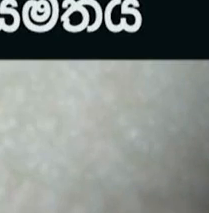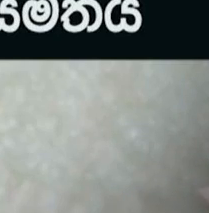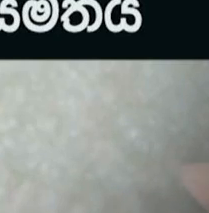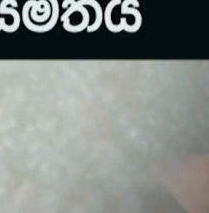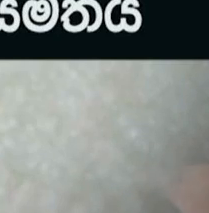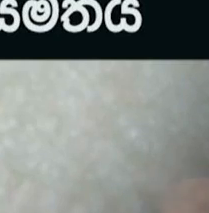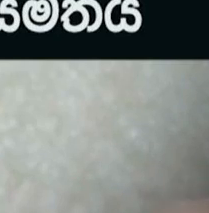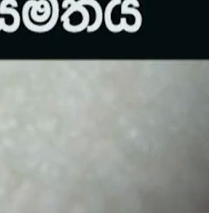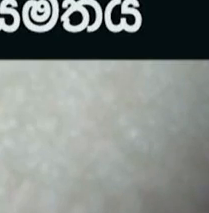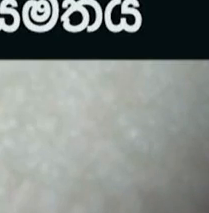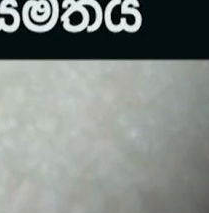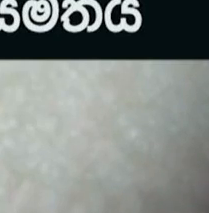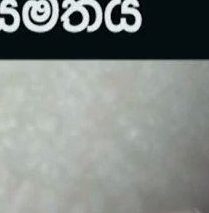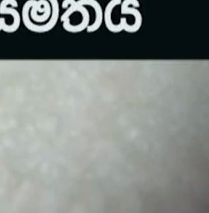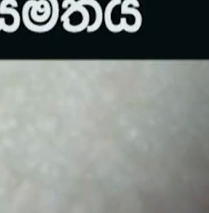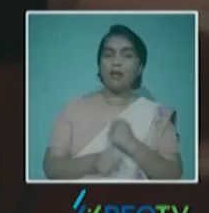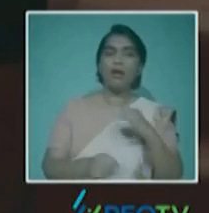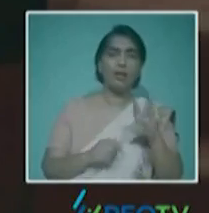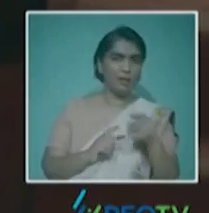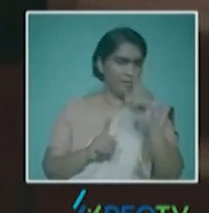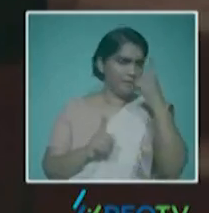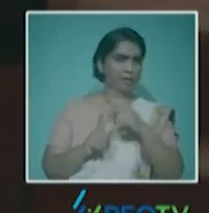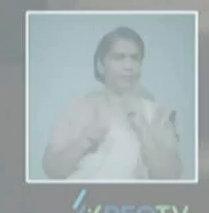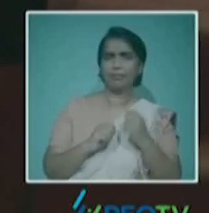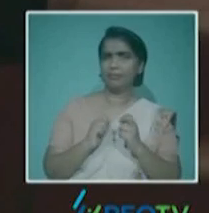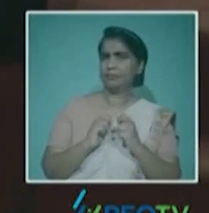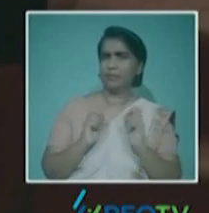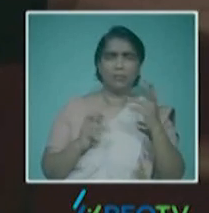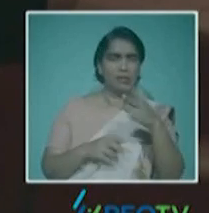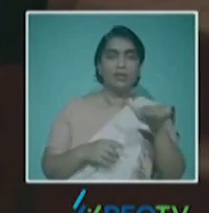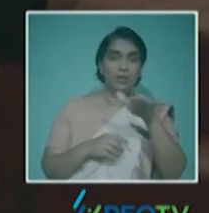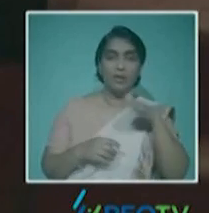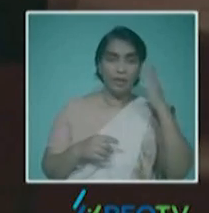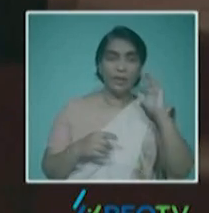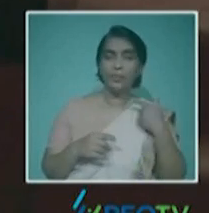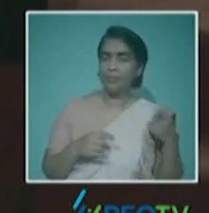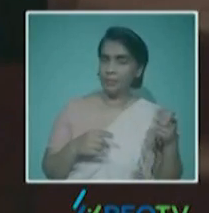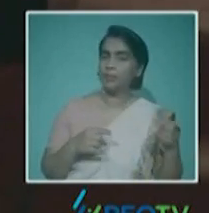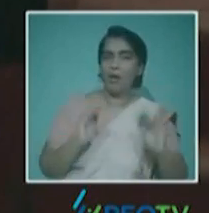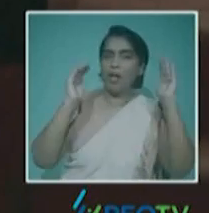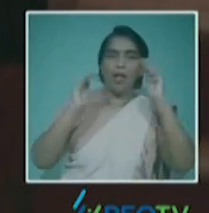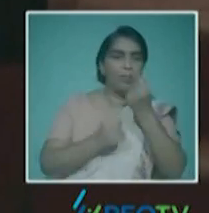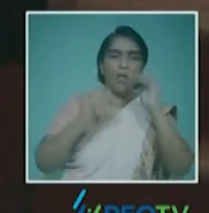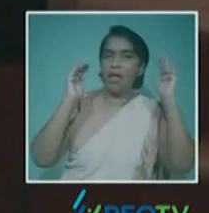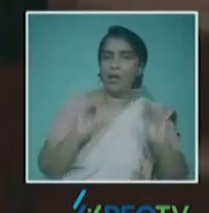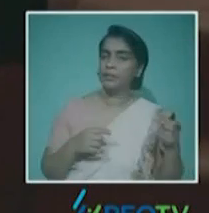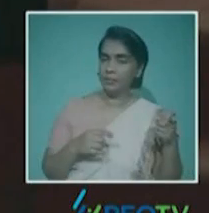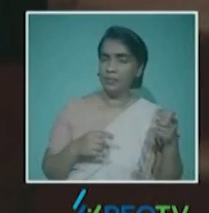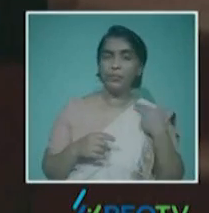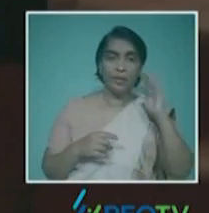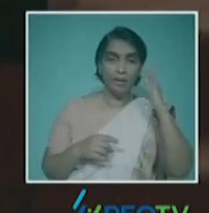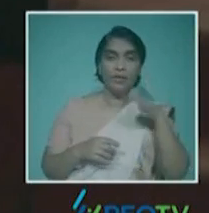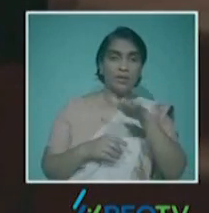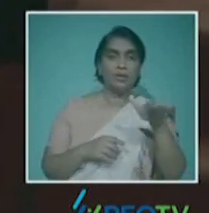මුදලට අදාළ ආදායම් බදු අයකර ගැනීමට සූදානම් බව අද පාර්ලිමේන්තුවේදී රාජ්‍ය අමාත්‍ය රංජිත් සිඹලා පිටිය පැවසුවා. මේක